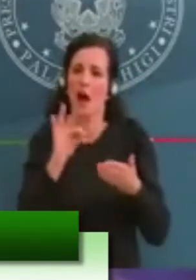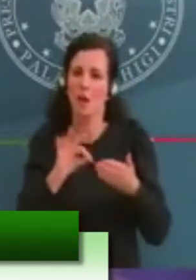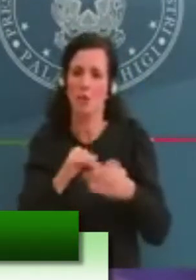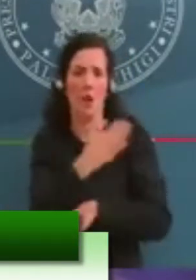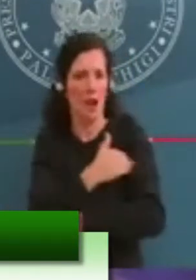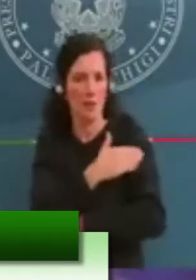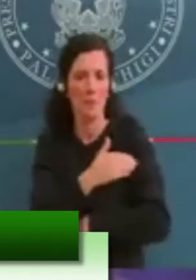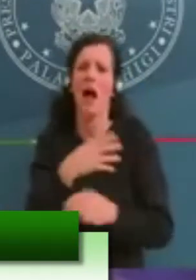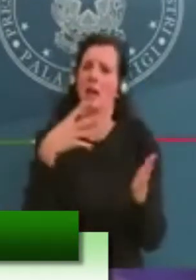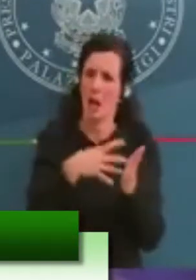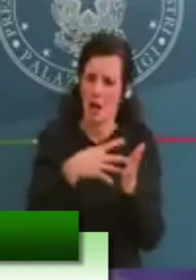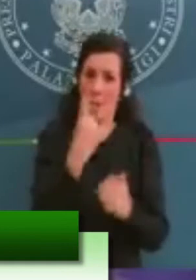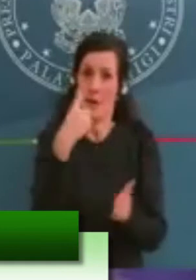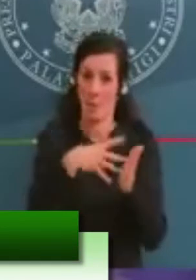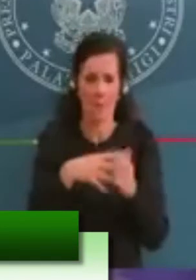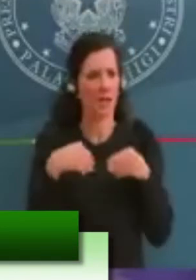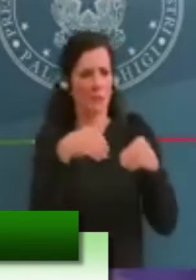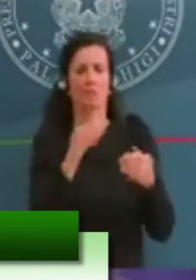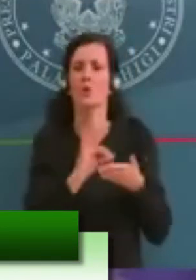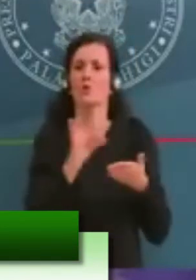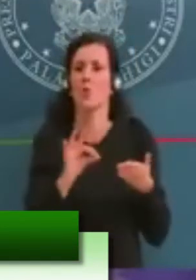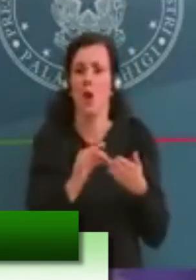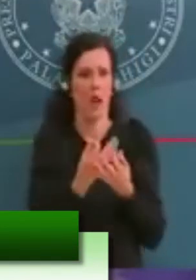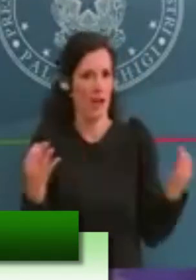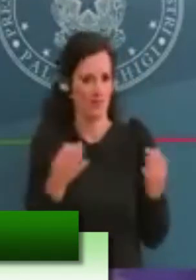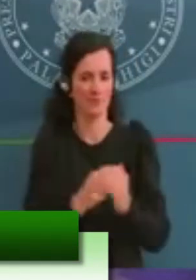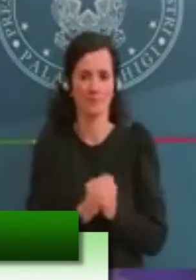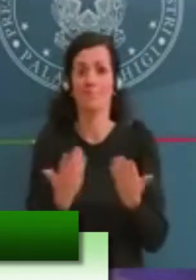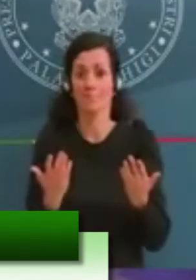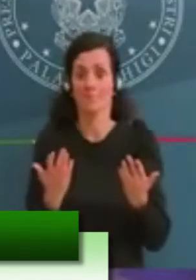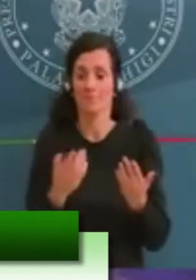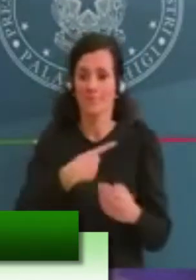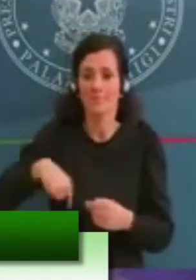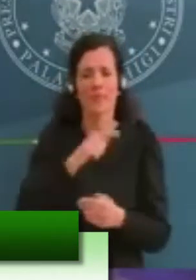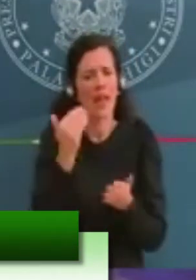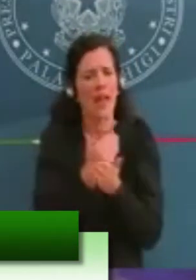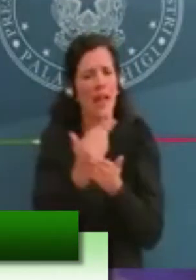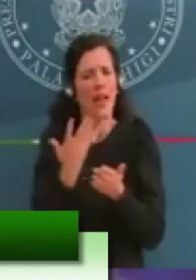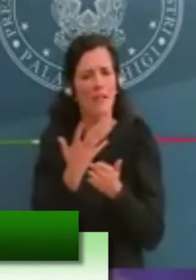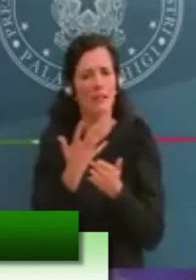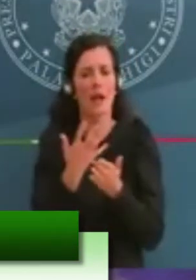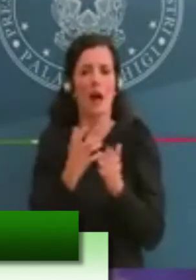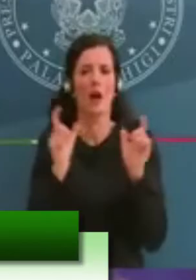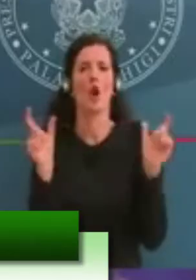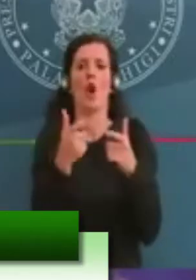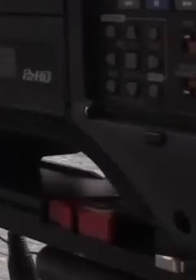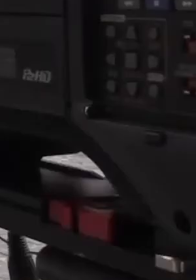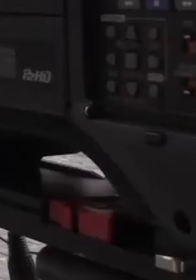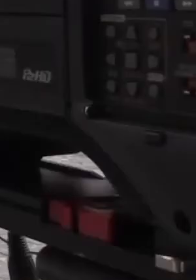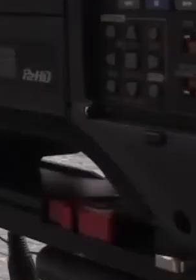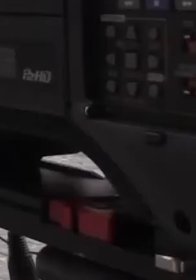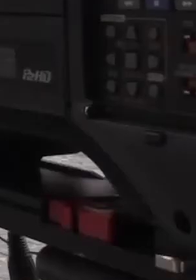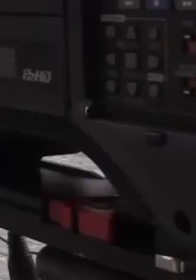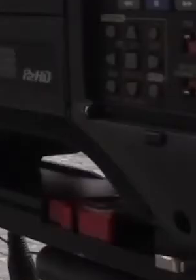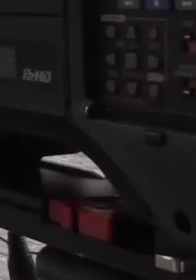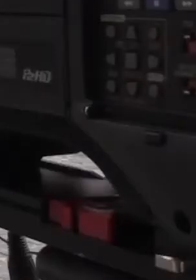quello di primavera che sarebbe stato molto penalizzante per tutto il paese sia in termini economici che sociali tra le